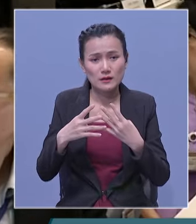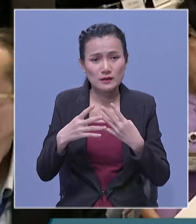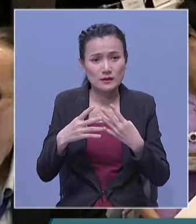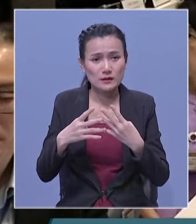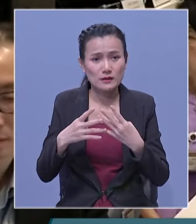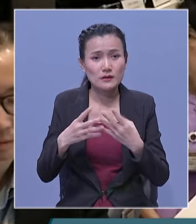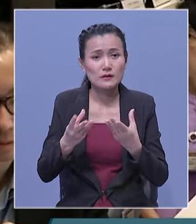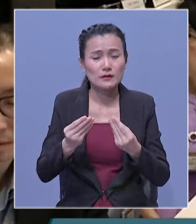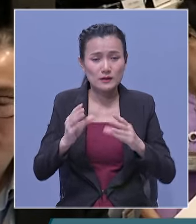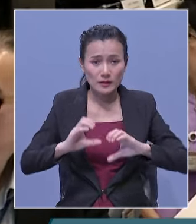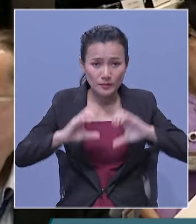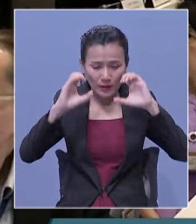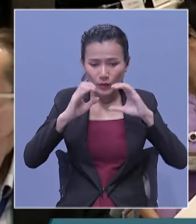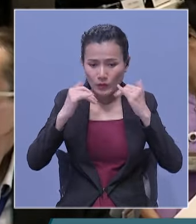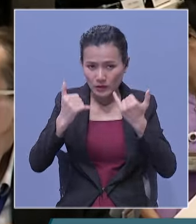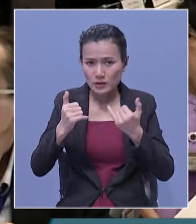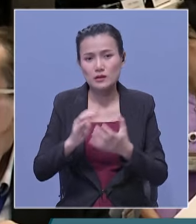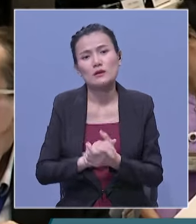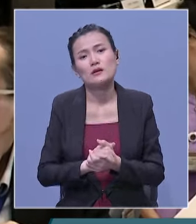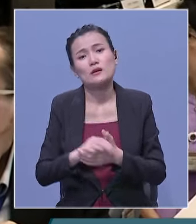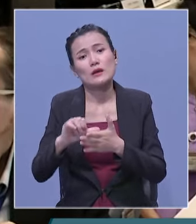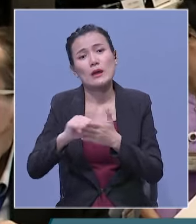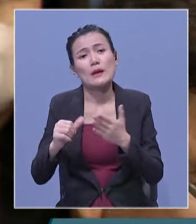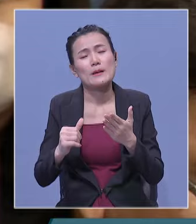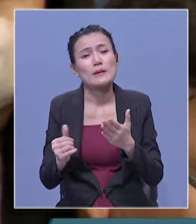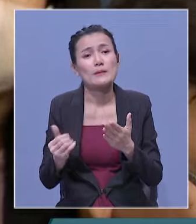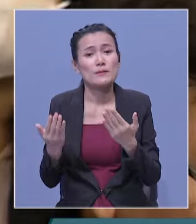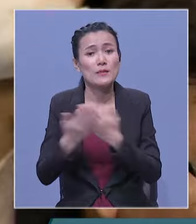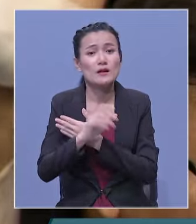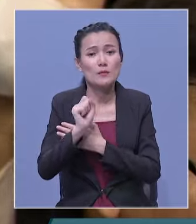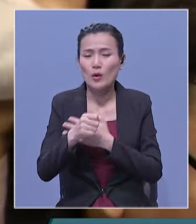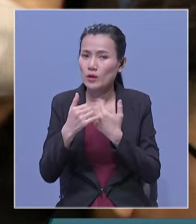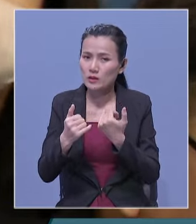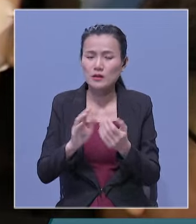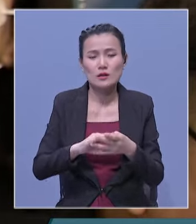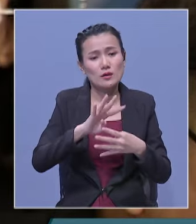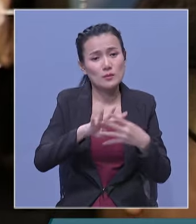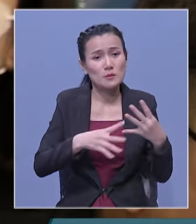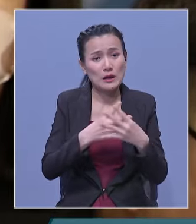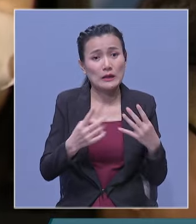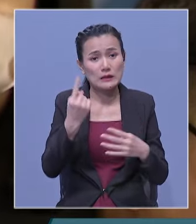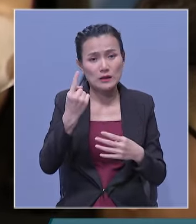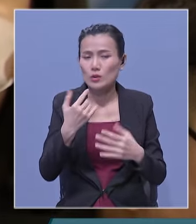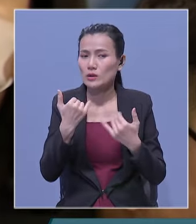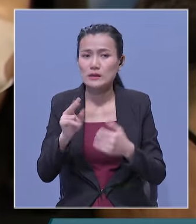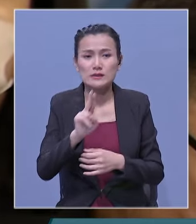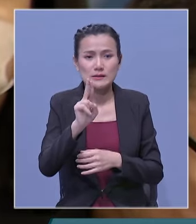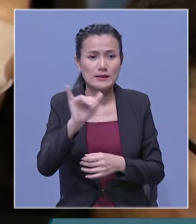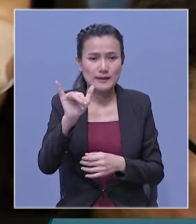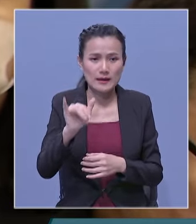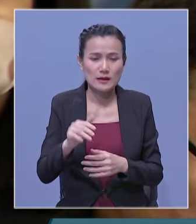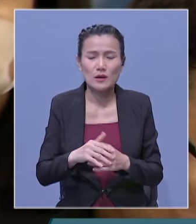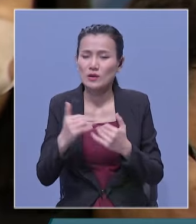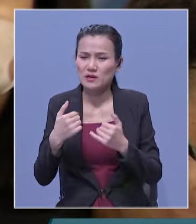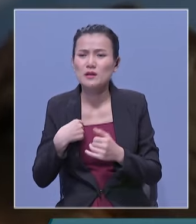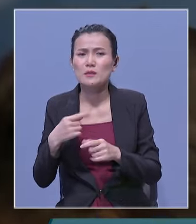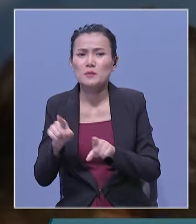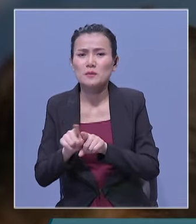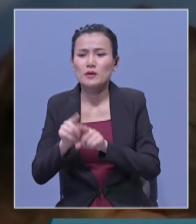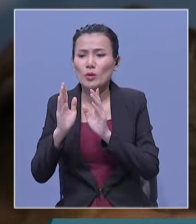นายชัยวัฒน์ระบุว่าวันแมปยังไม่ได้ประกาศใช้และคนที่อยู่ในคณะกรรมการวันแมปก็เป็นคนเดียวกับที่มาอ้างและออกเอกสารนำเสน